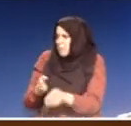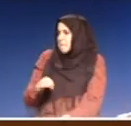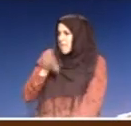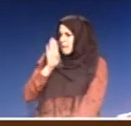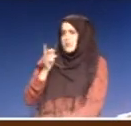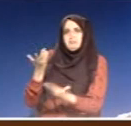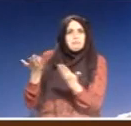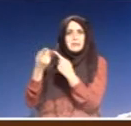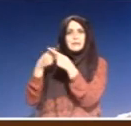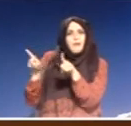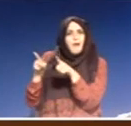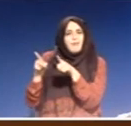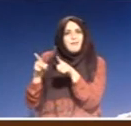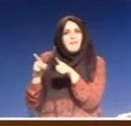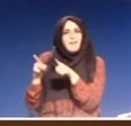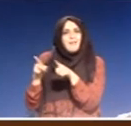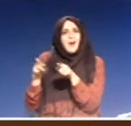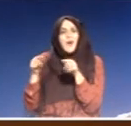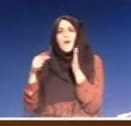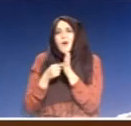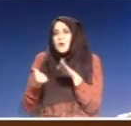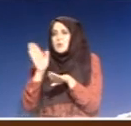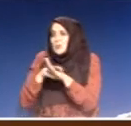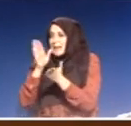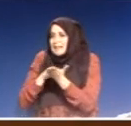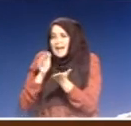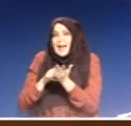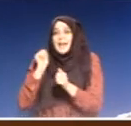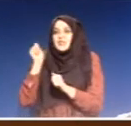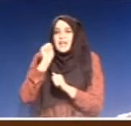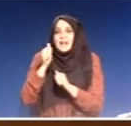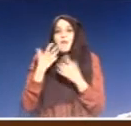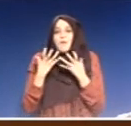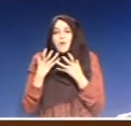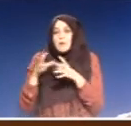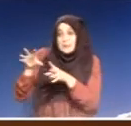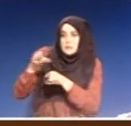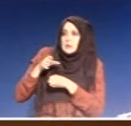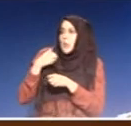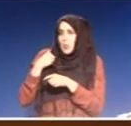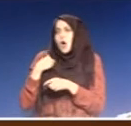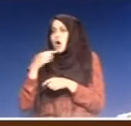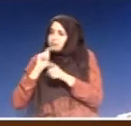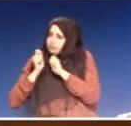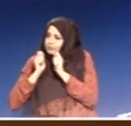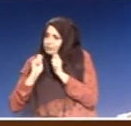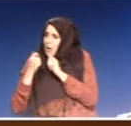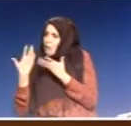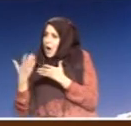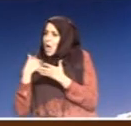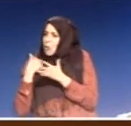الحق ثم طبعا كل واحد يحوس كيفاش يجب ديك ليك يهضر ويقول